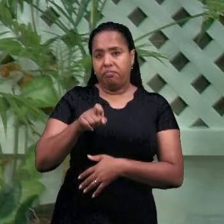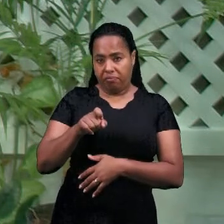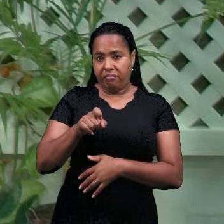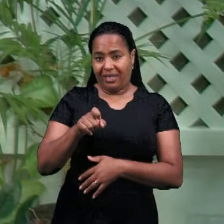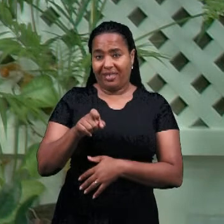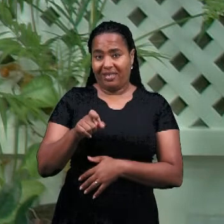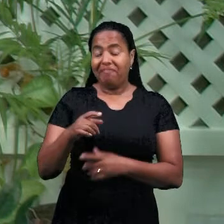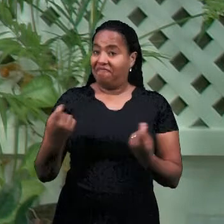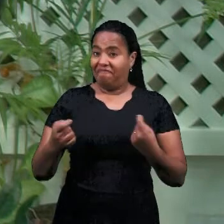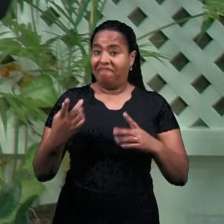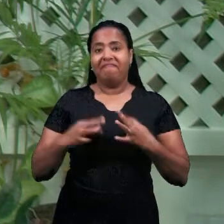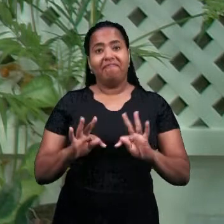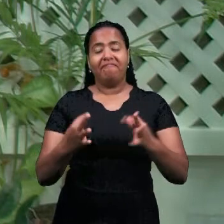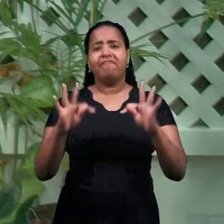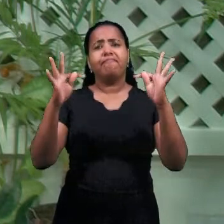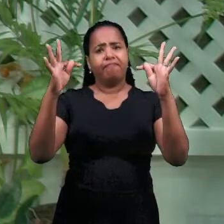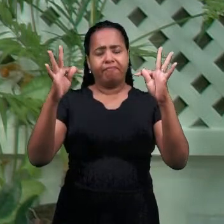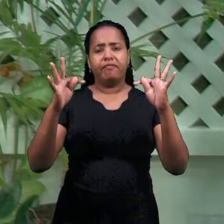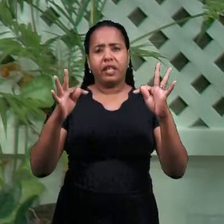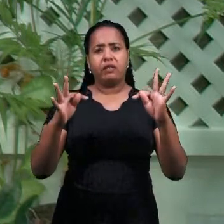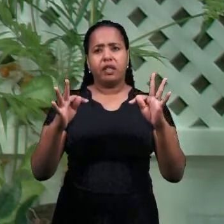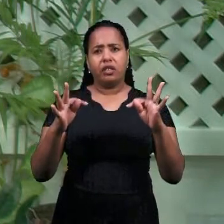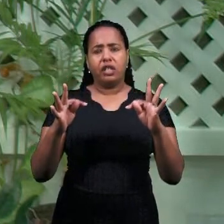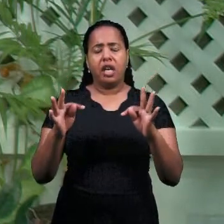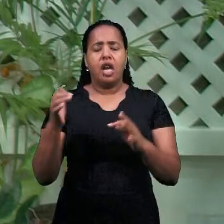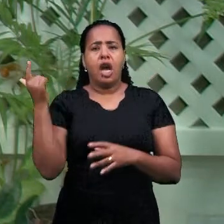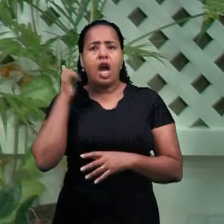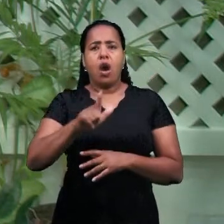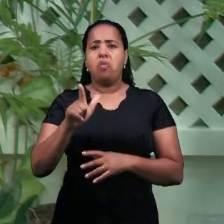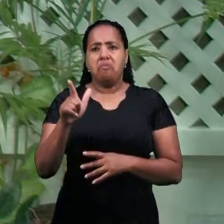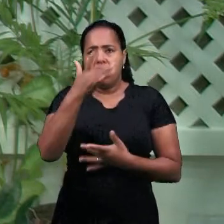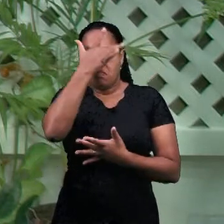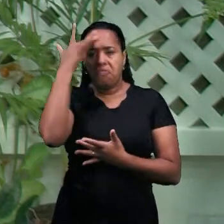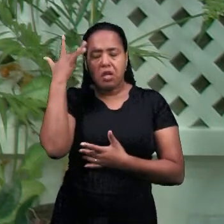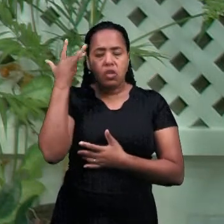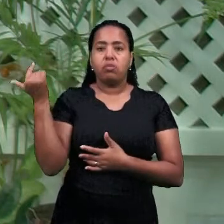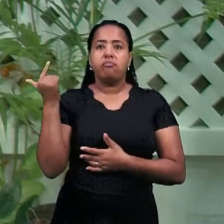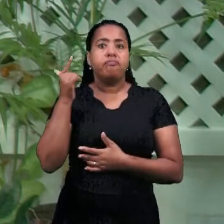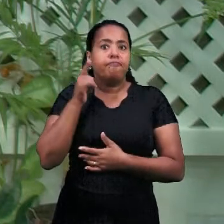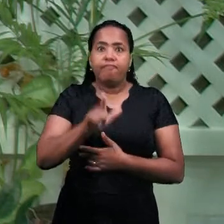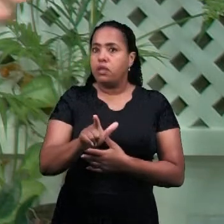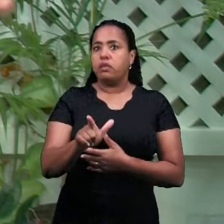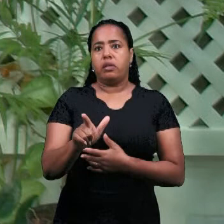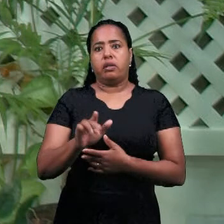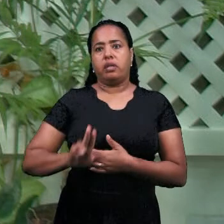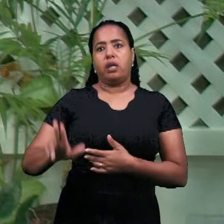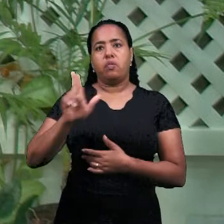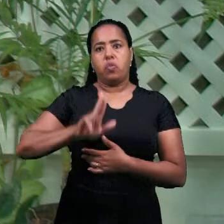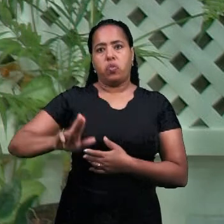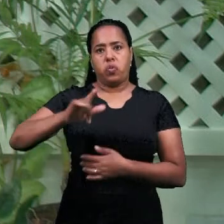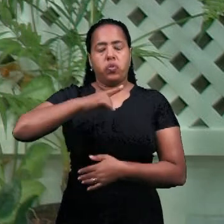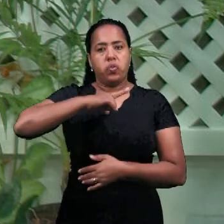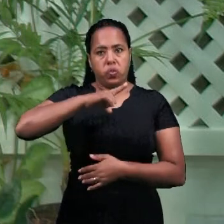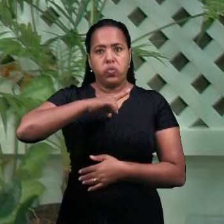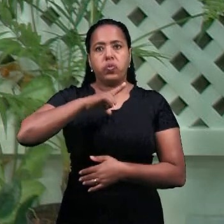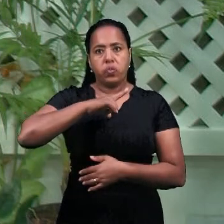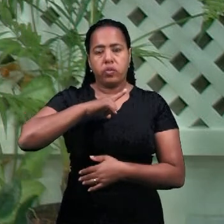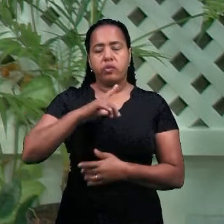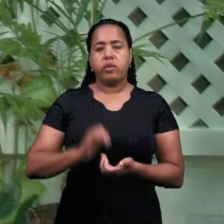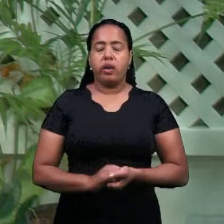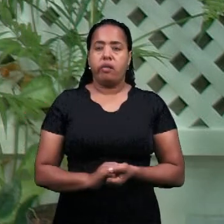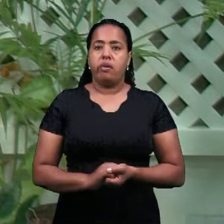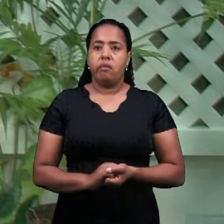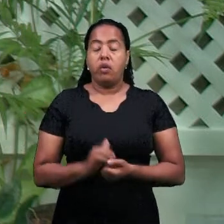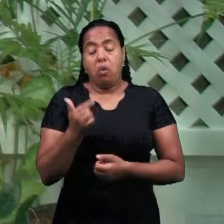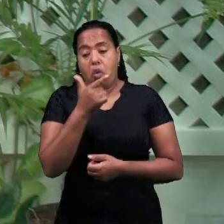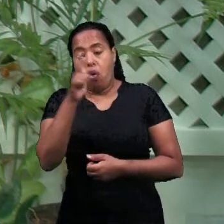avec la technologie et quelques-uns n'arrivent même pas, mais d'autres